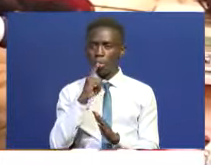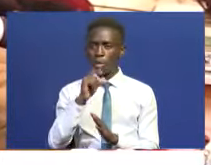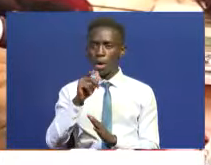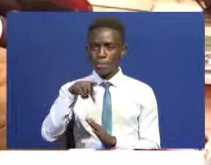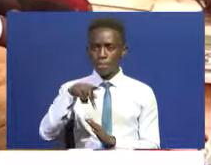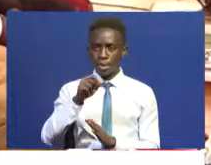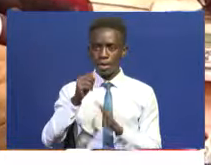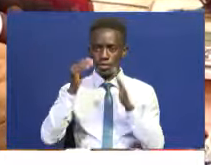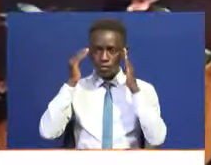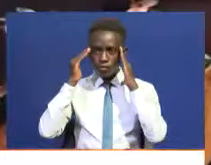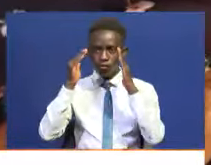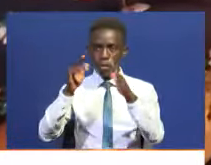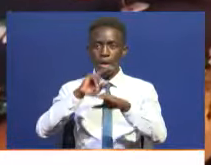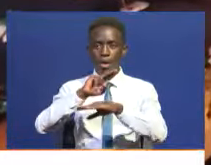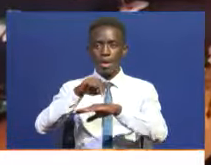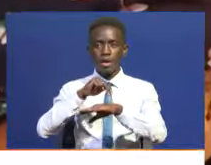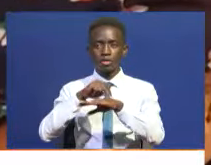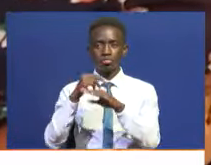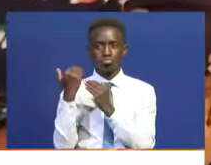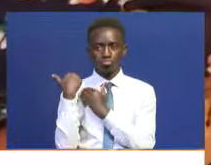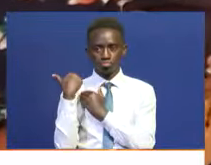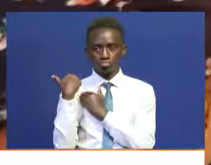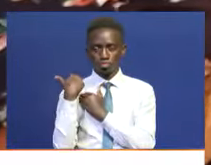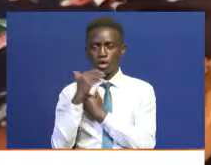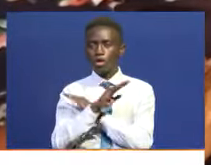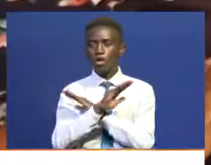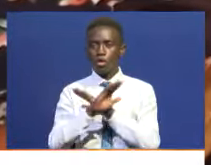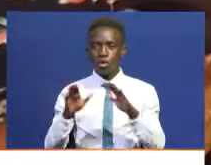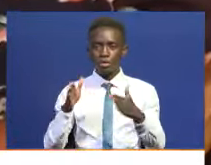duties instead of interfering with his development plan.